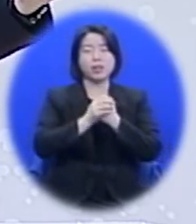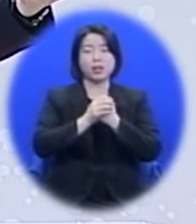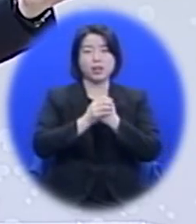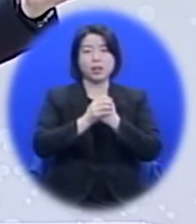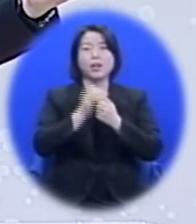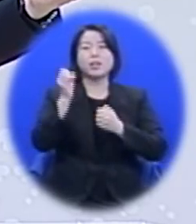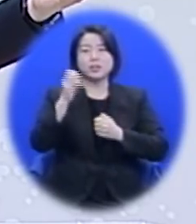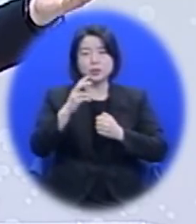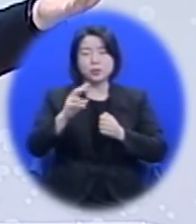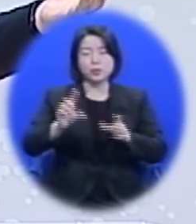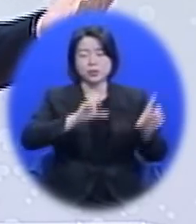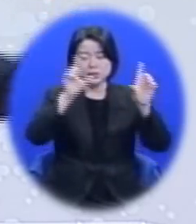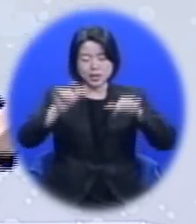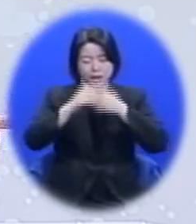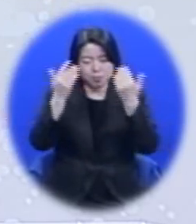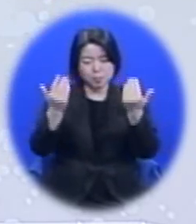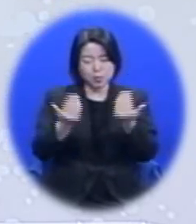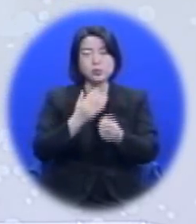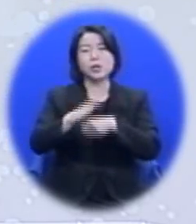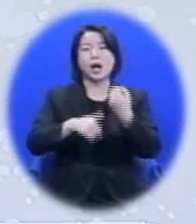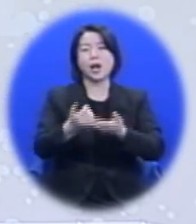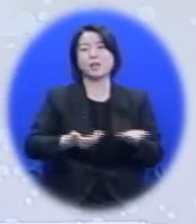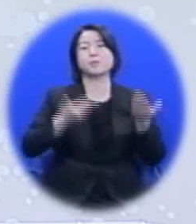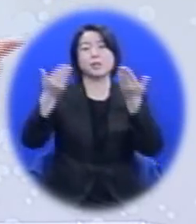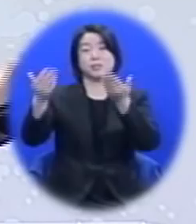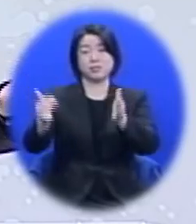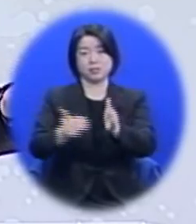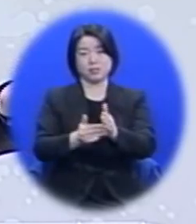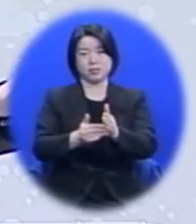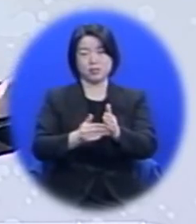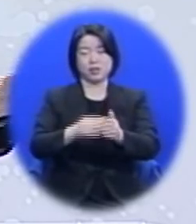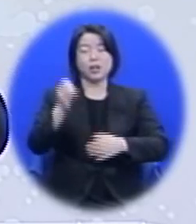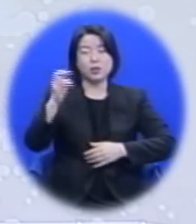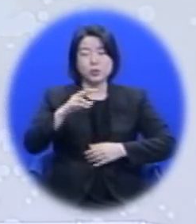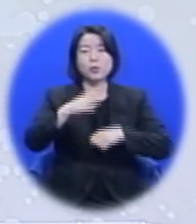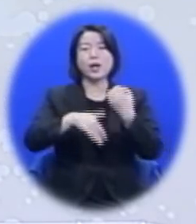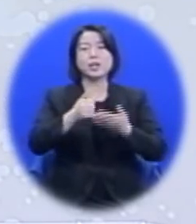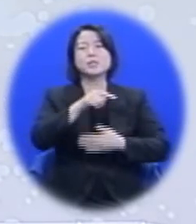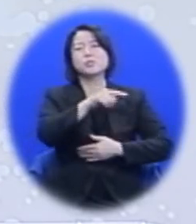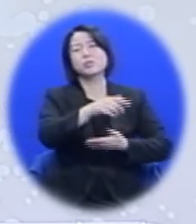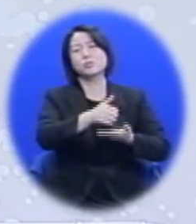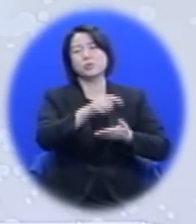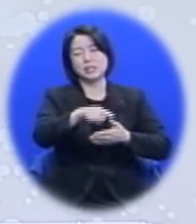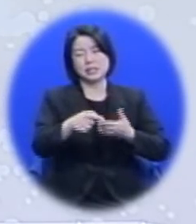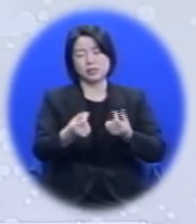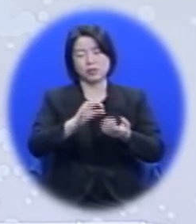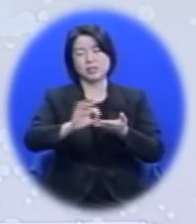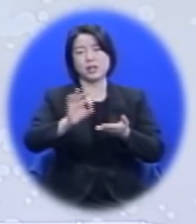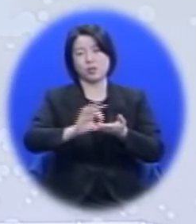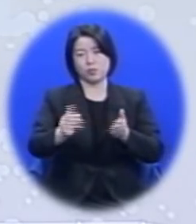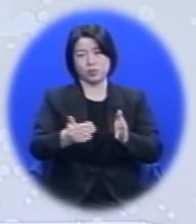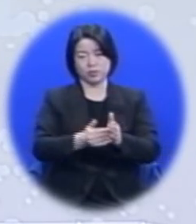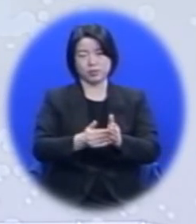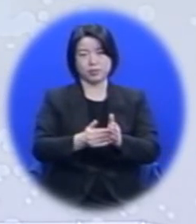전체를 하나님께 헌신했고 하나님은 그분을 지금 이렇게 쓰시고 계세요. 그런데